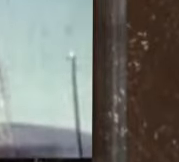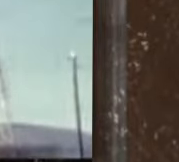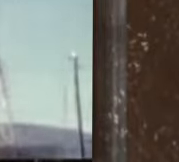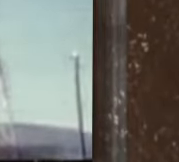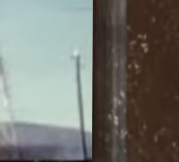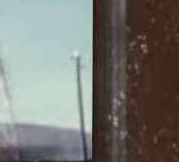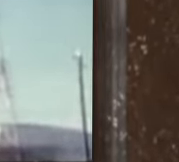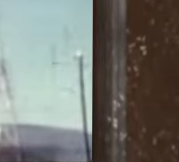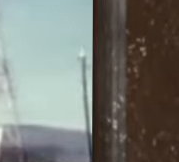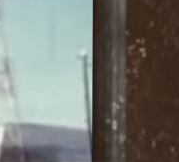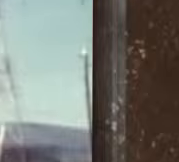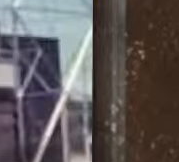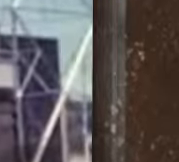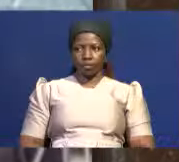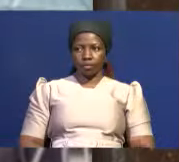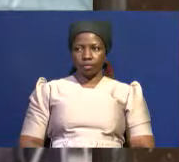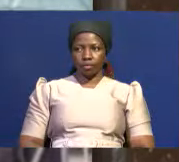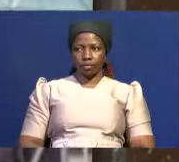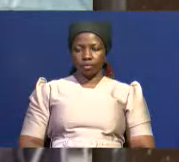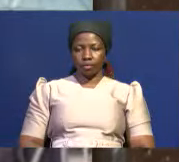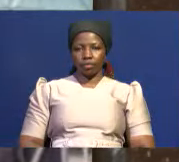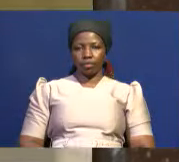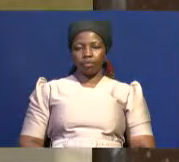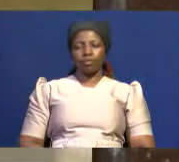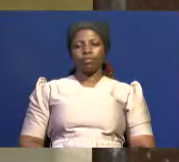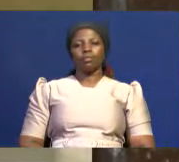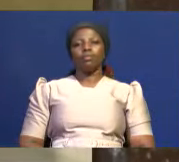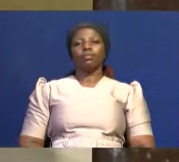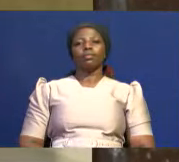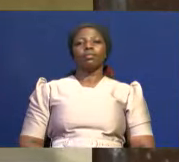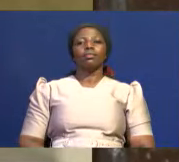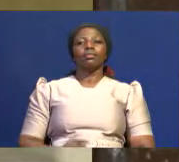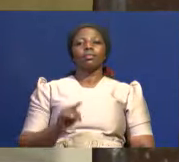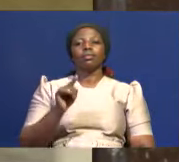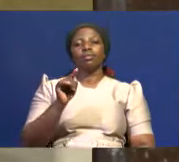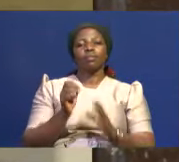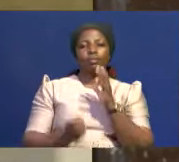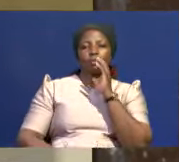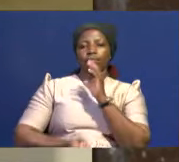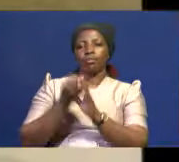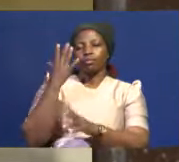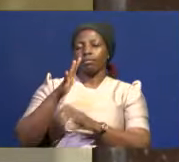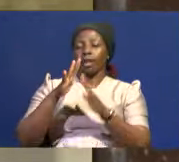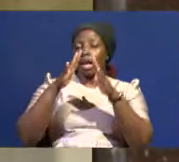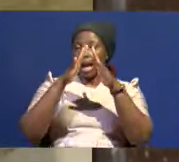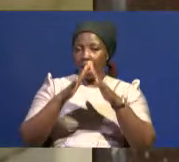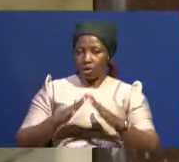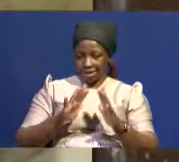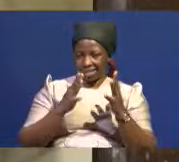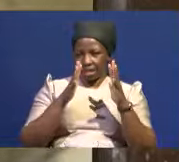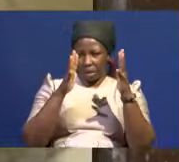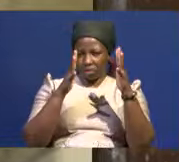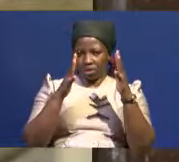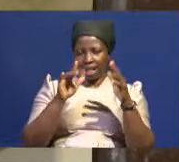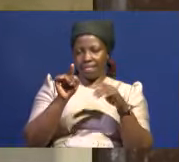kufungua kuwekelea jiwe la mzingi kwa jumba hili. Manake ni